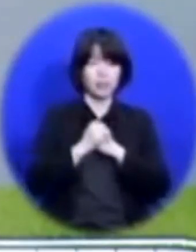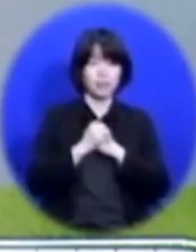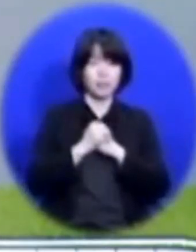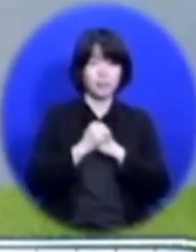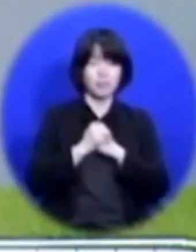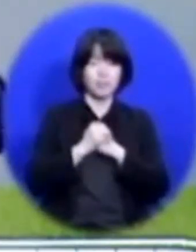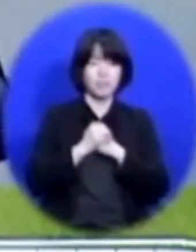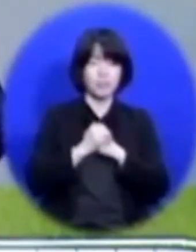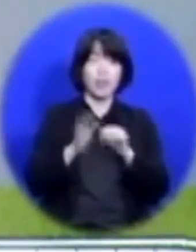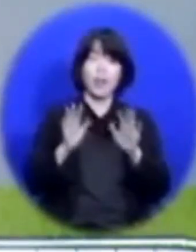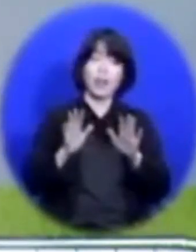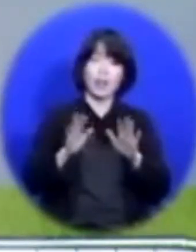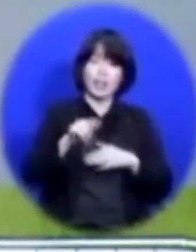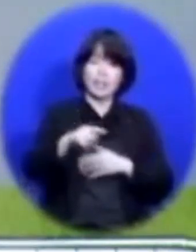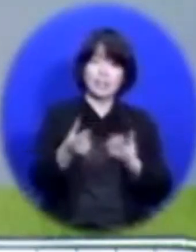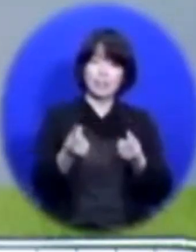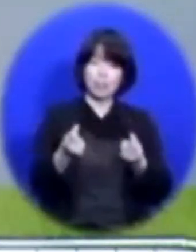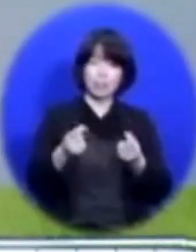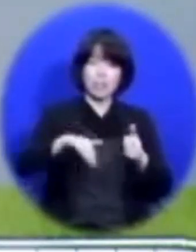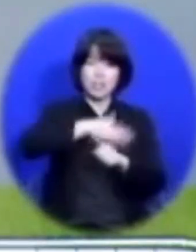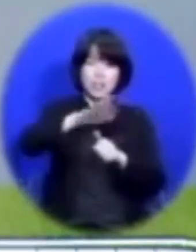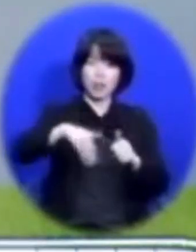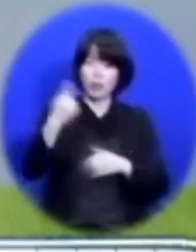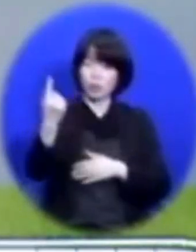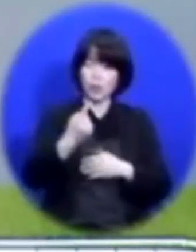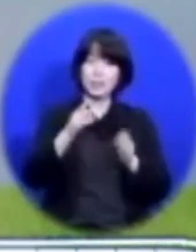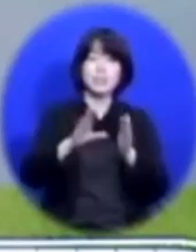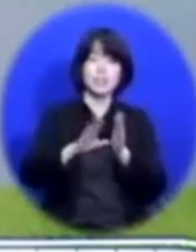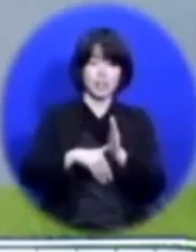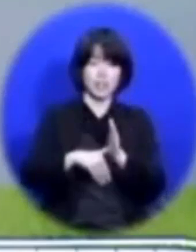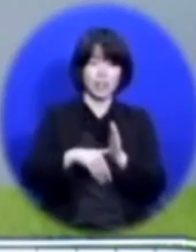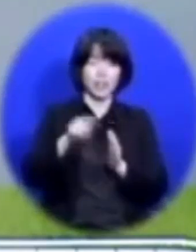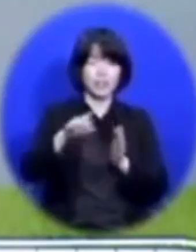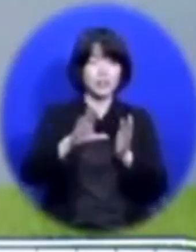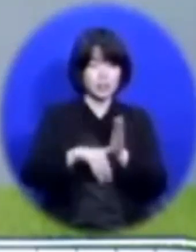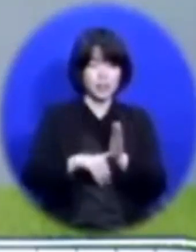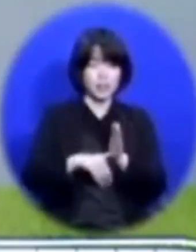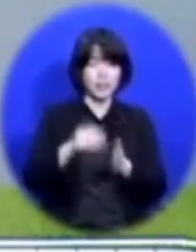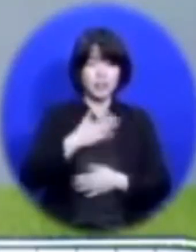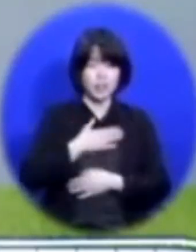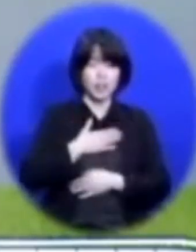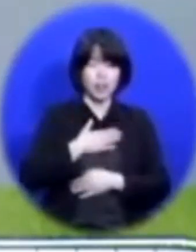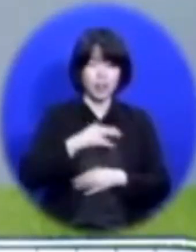?자,이제 그런상황이닥쳐온다면,만약제가